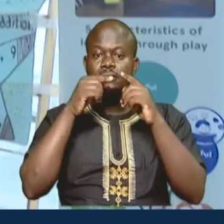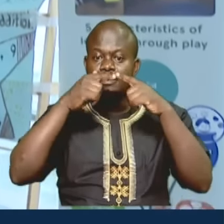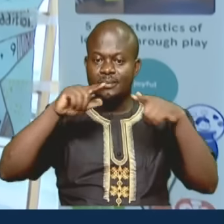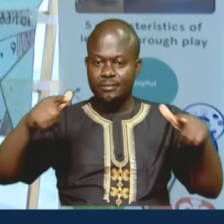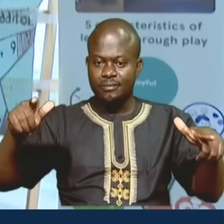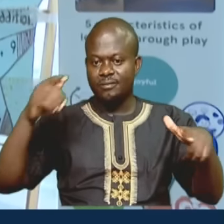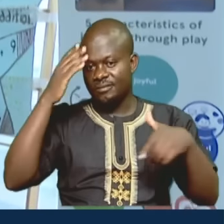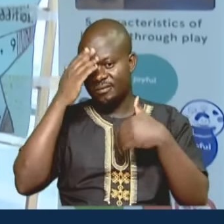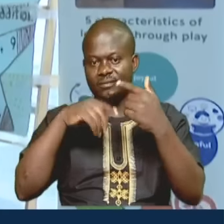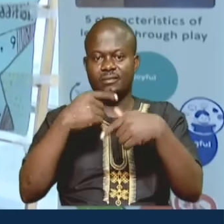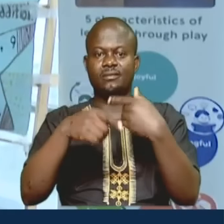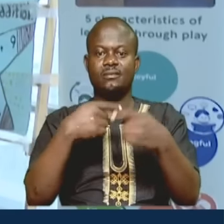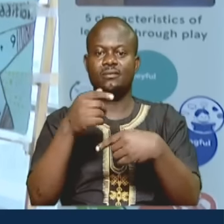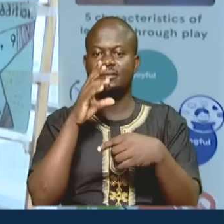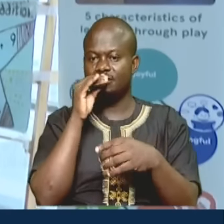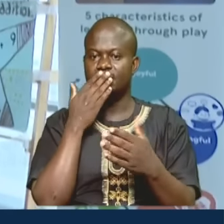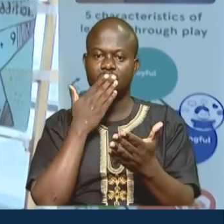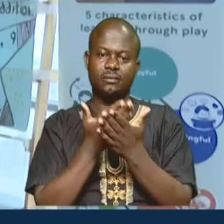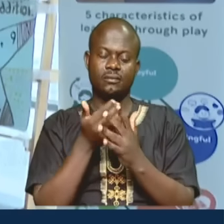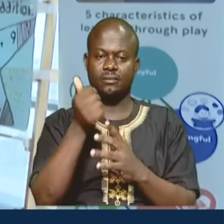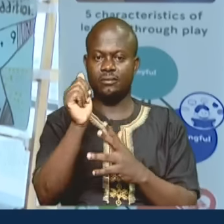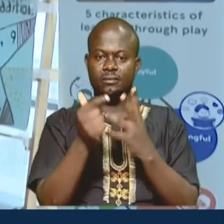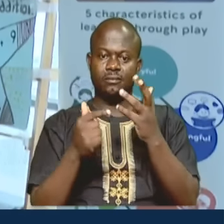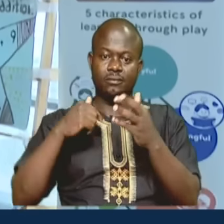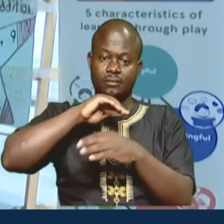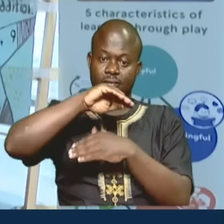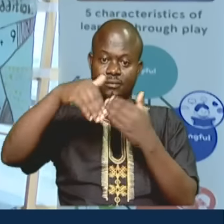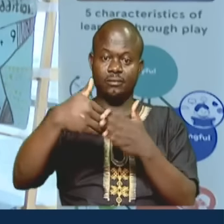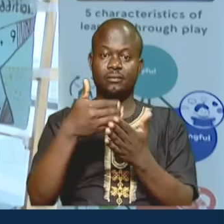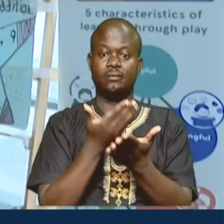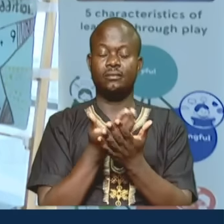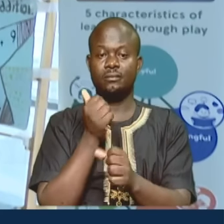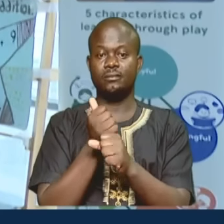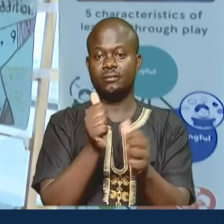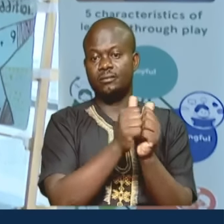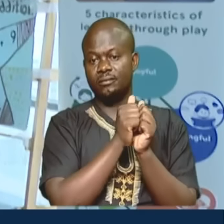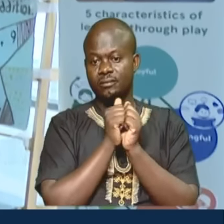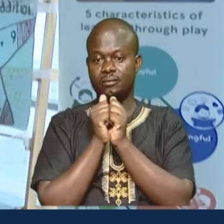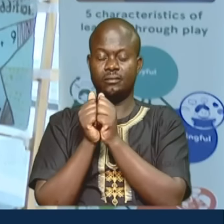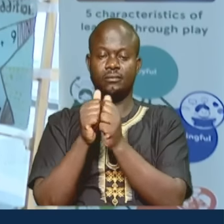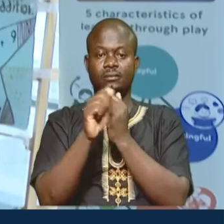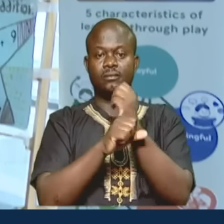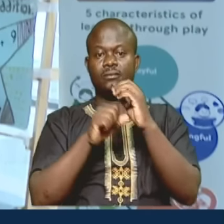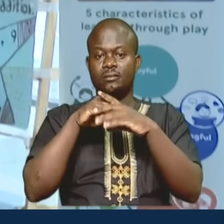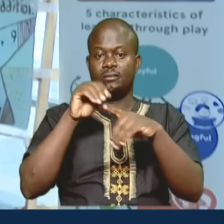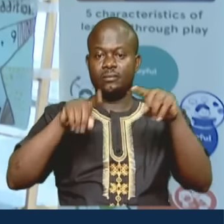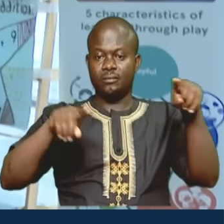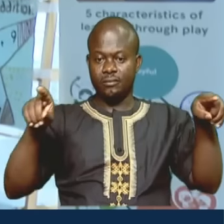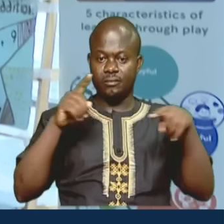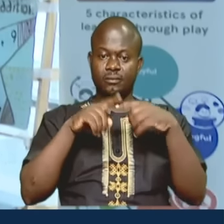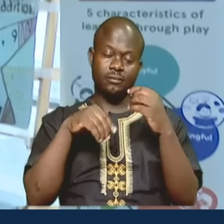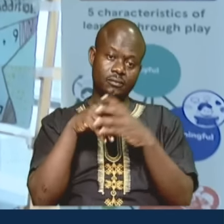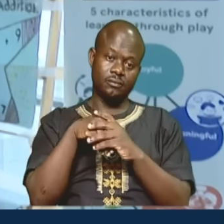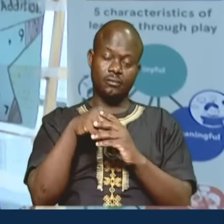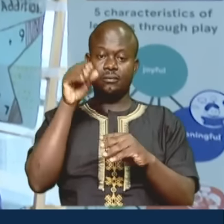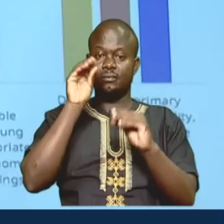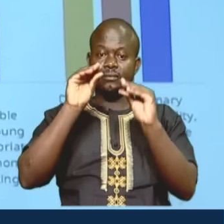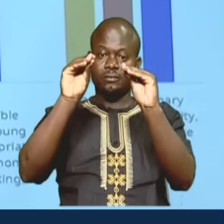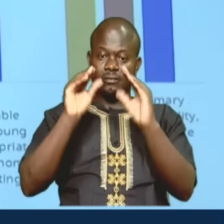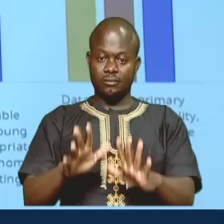ngo komeze kuvuga neza ibyo ngibyo rero bisaba ko abantu bakorana muri sectors zitandukanye haba